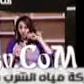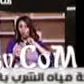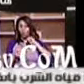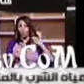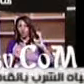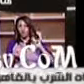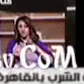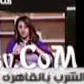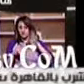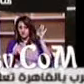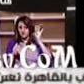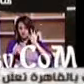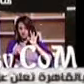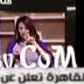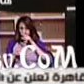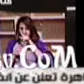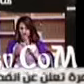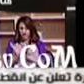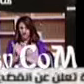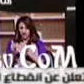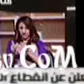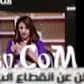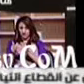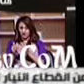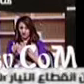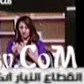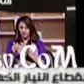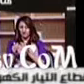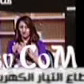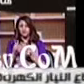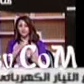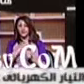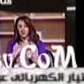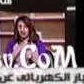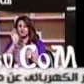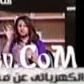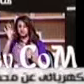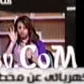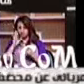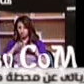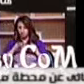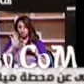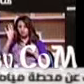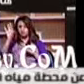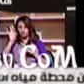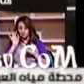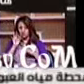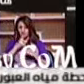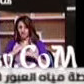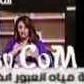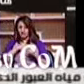كمحافظ لا طبعا احنا رشحنا اسمه من جمله المحافظين يعني عايزين